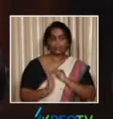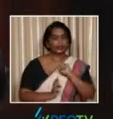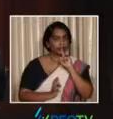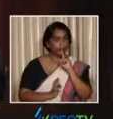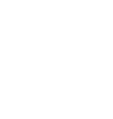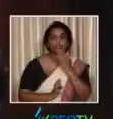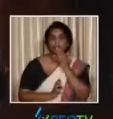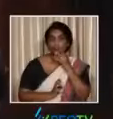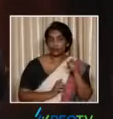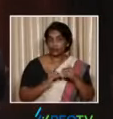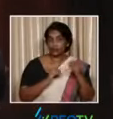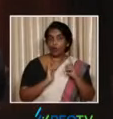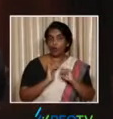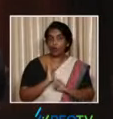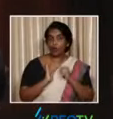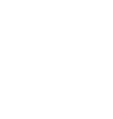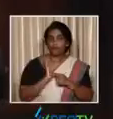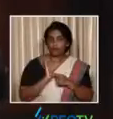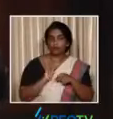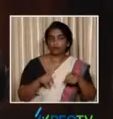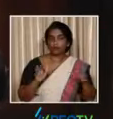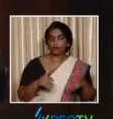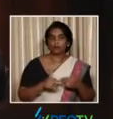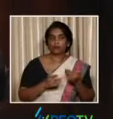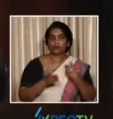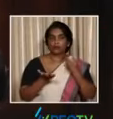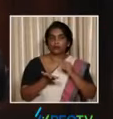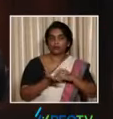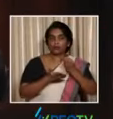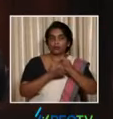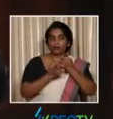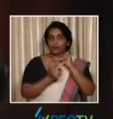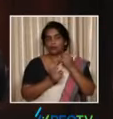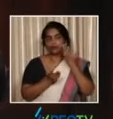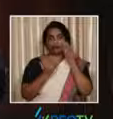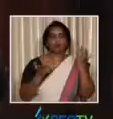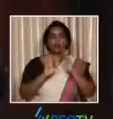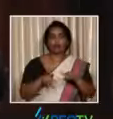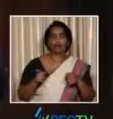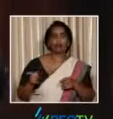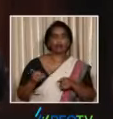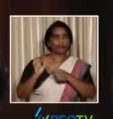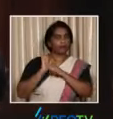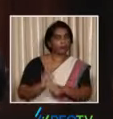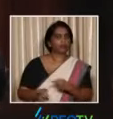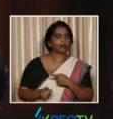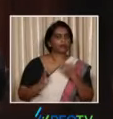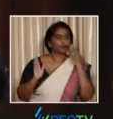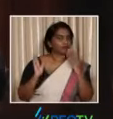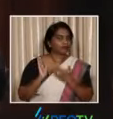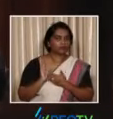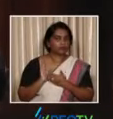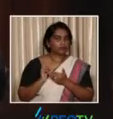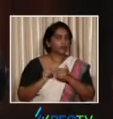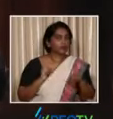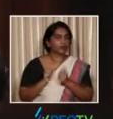වුණා. සඳුදා ඕ ලෙවල් විභාගය යනවා තාම රීකරෙක්ෂන්ස් ආවේ නැහැ. එතකොට ඒ ළමයින්ට වෙච්ච අසාධාරණ සම්බන්ධයෙන් ඔබතුමා